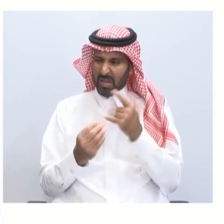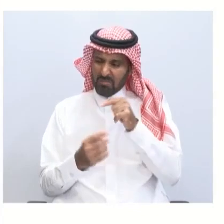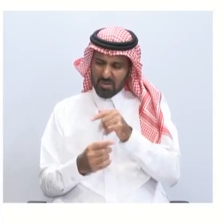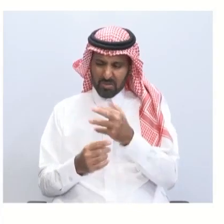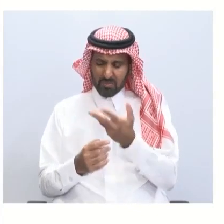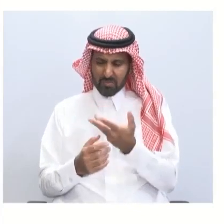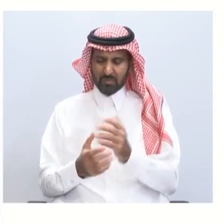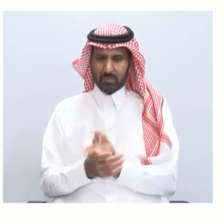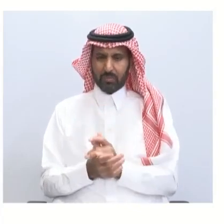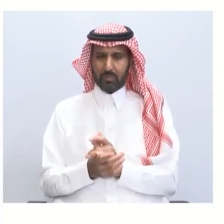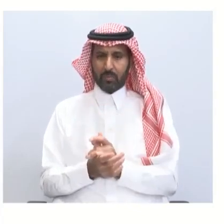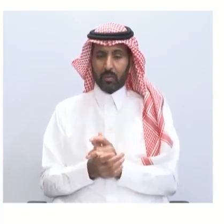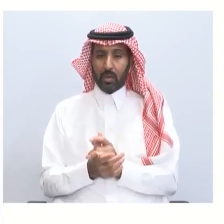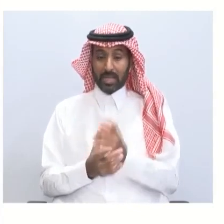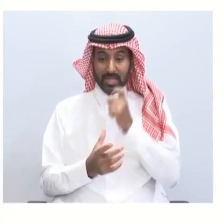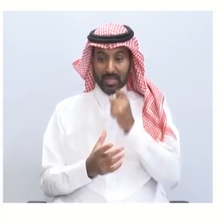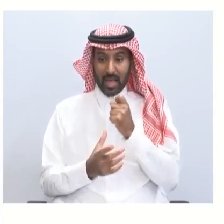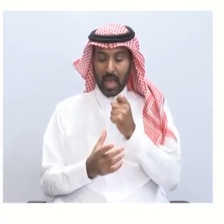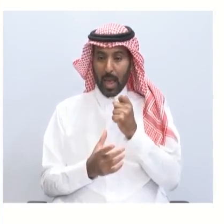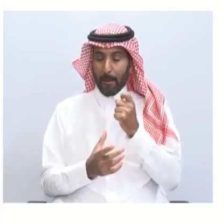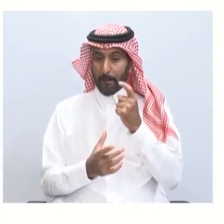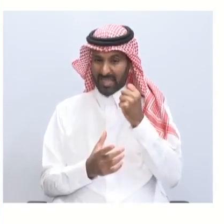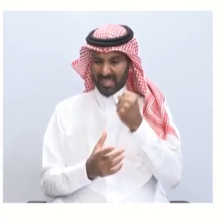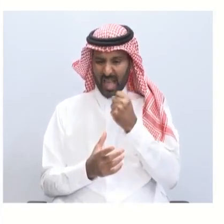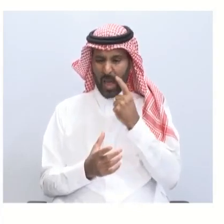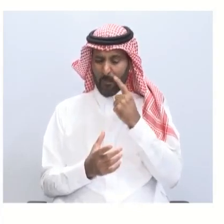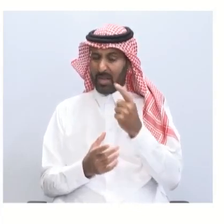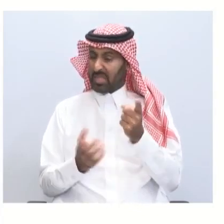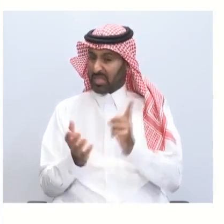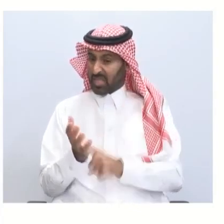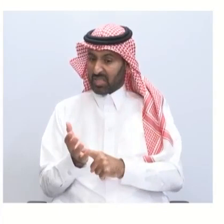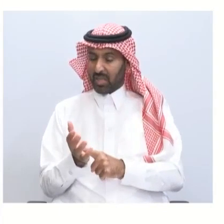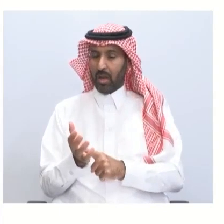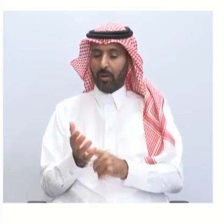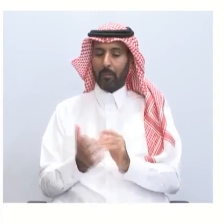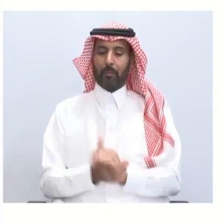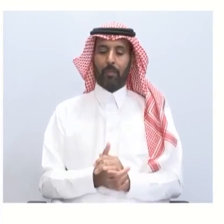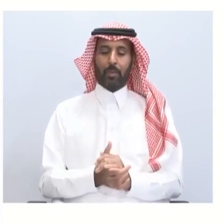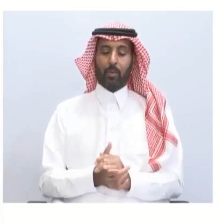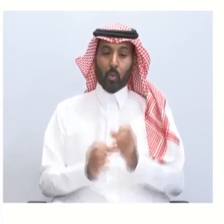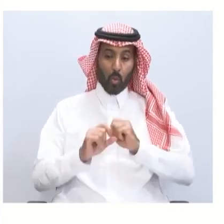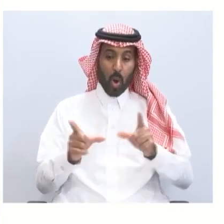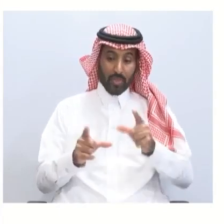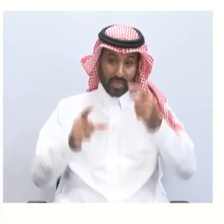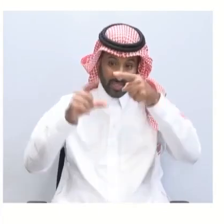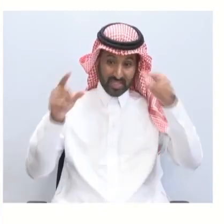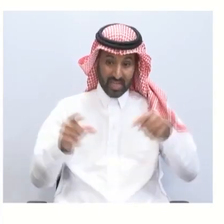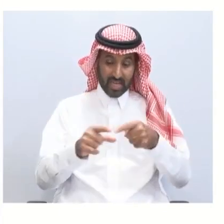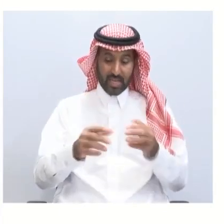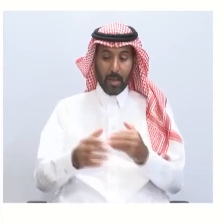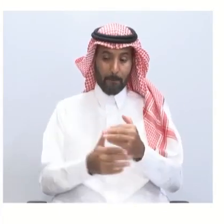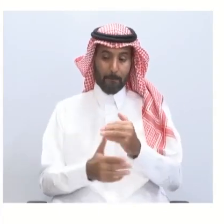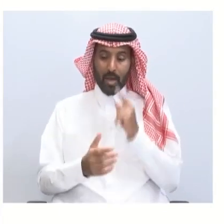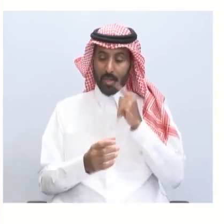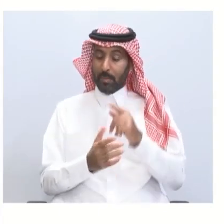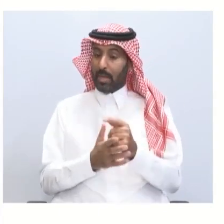الغرابه وهل يصعب تصديقها في اغلب الاحيان ويوضح الشكل التالي بعضا